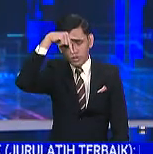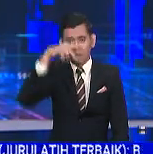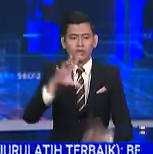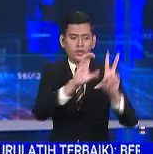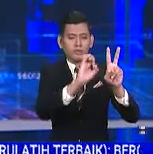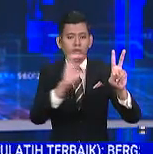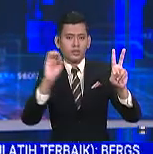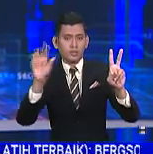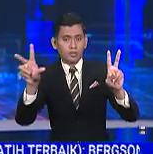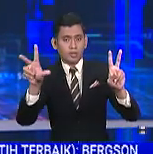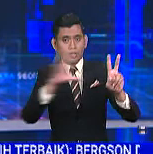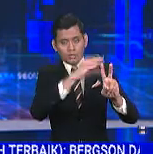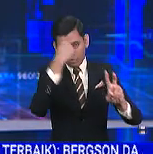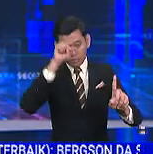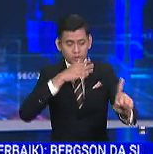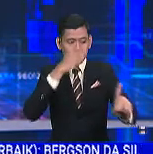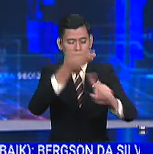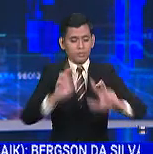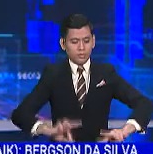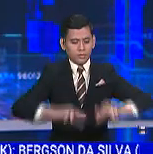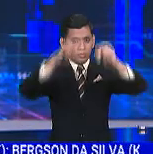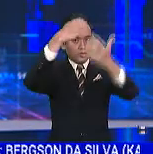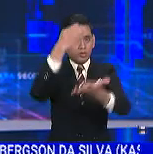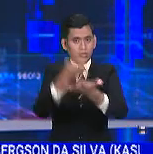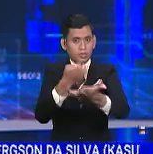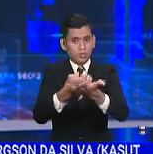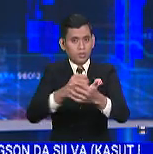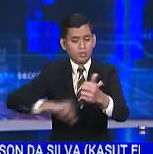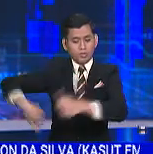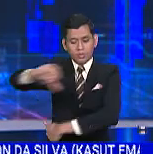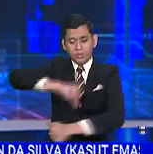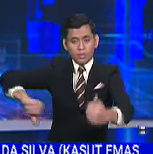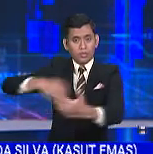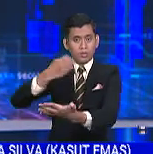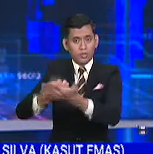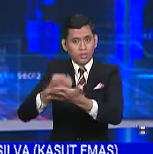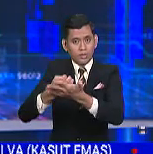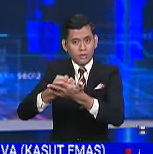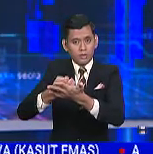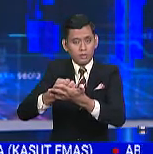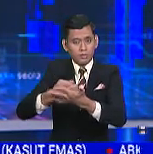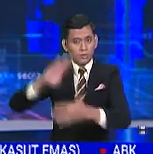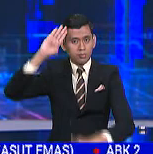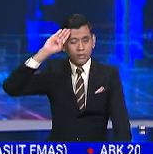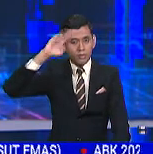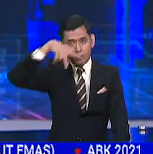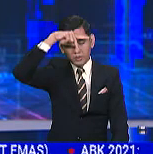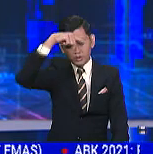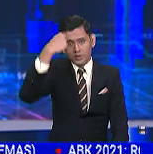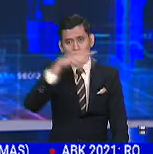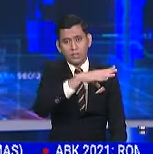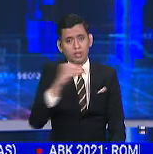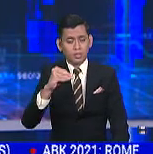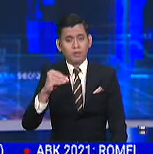Ia bertujuan memacu pembangunan ekonomi dan sosioekonomi Bumi Putra. Usaha itu digerakkan unit peneraju agenda Bumi